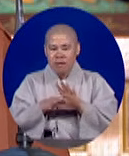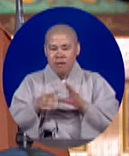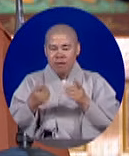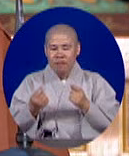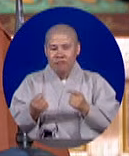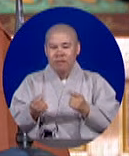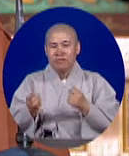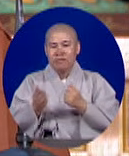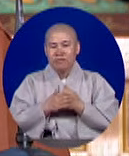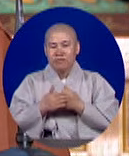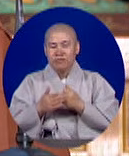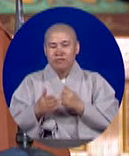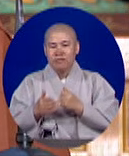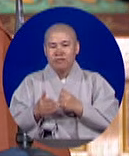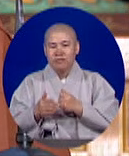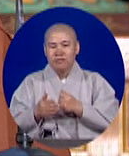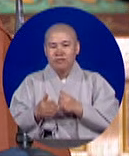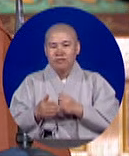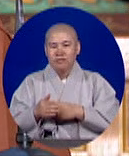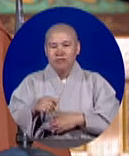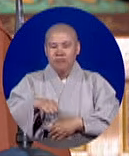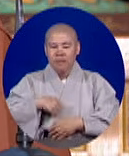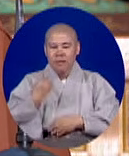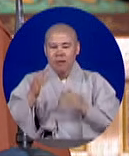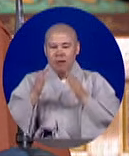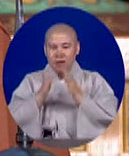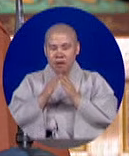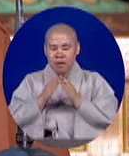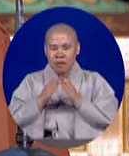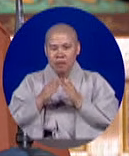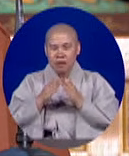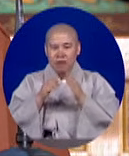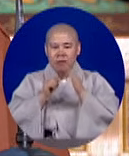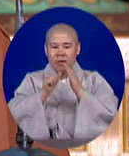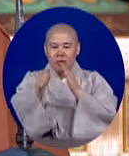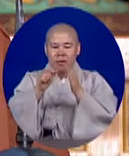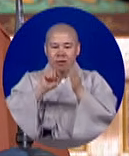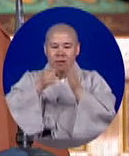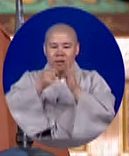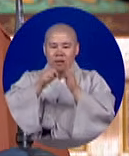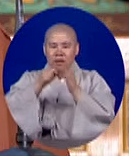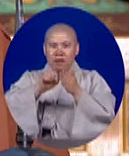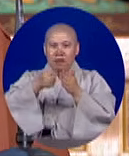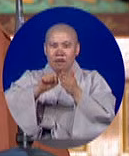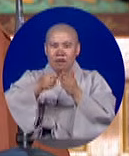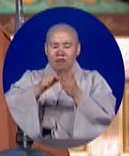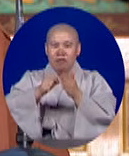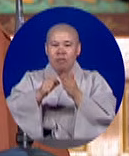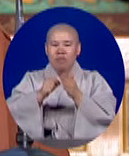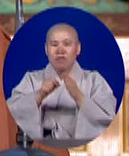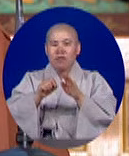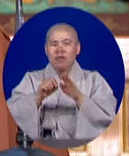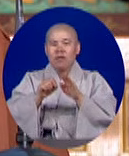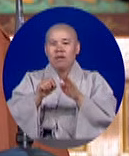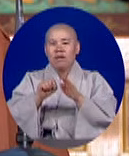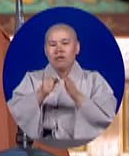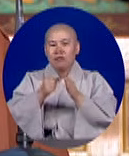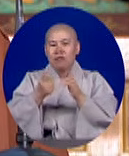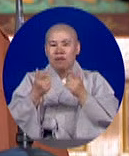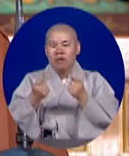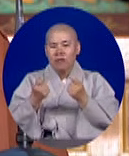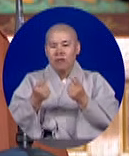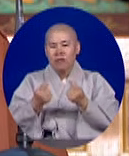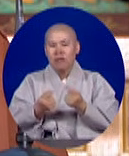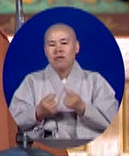그래서 이거는 자기 집에 들어가는 열쇠와 같습니다. 이거는 개념이 아니고 설명이